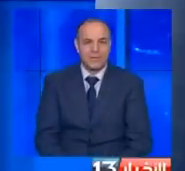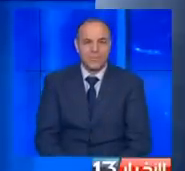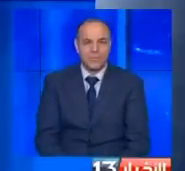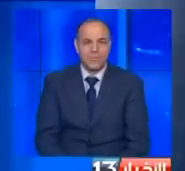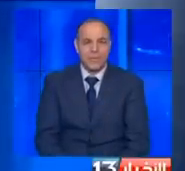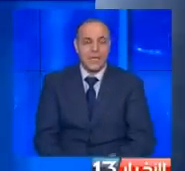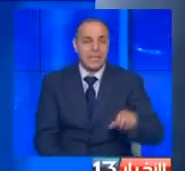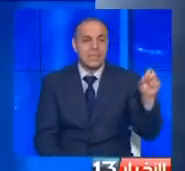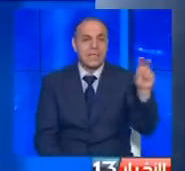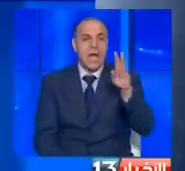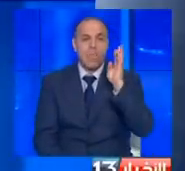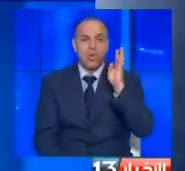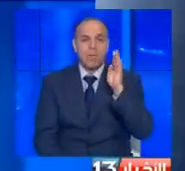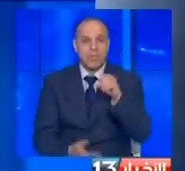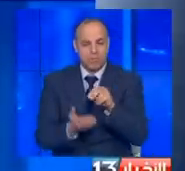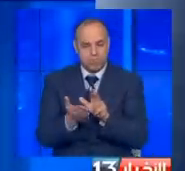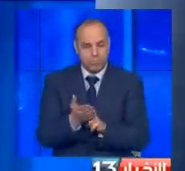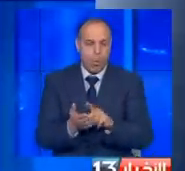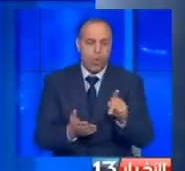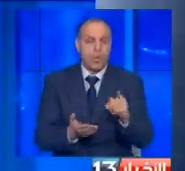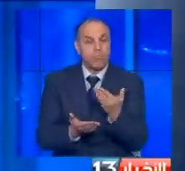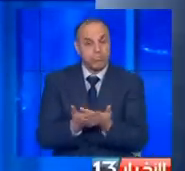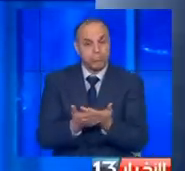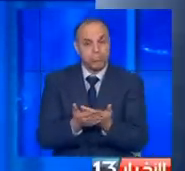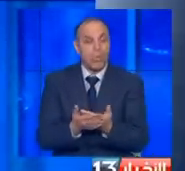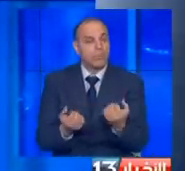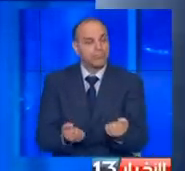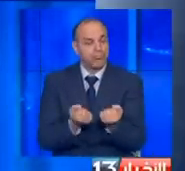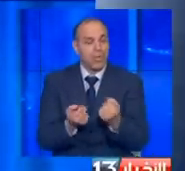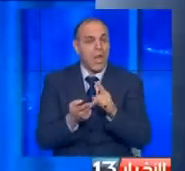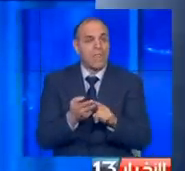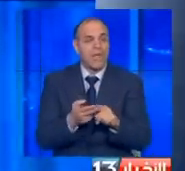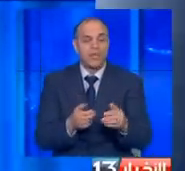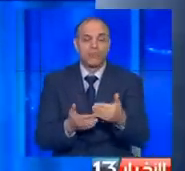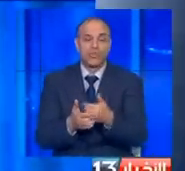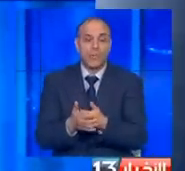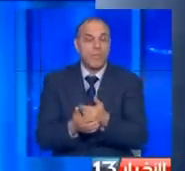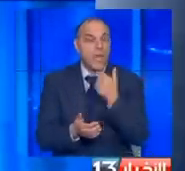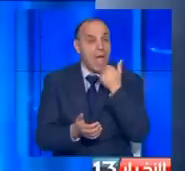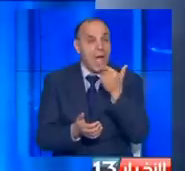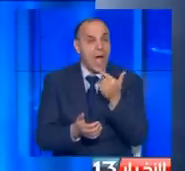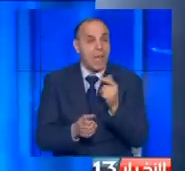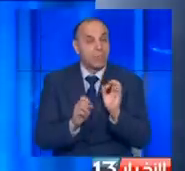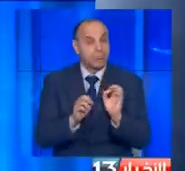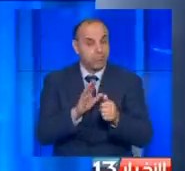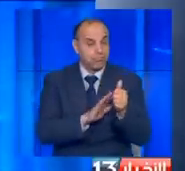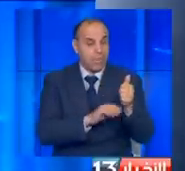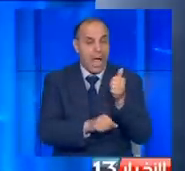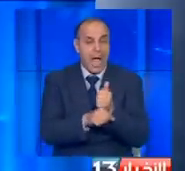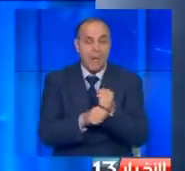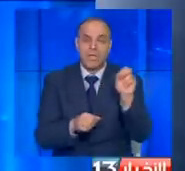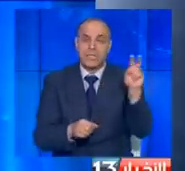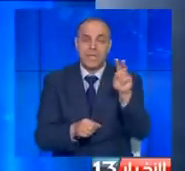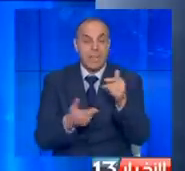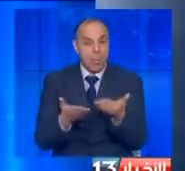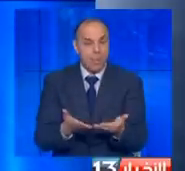سياحه المؤتمرات تسجل هي الاخرى مؤشرات انتعاشا خاصه بجزيره جربه وين باب نجاح الموسم السياحي